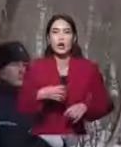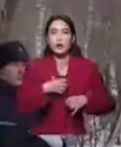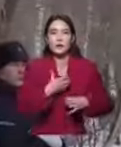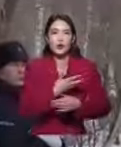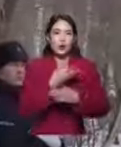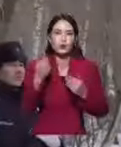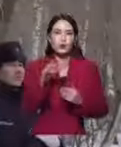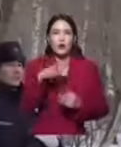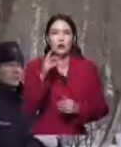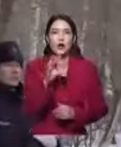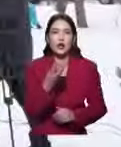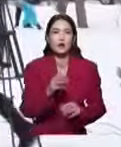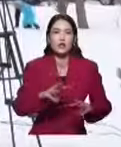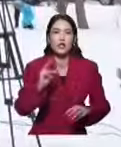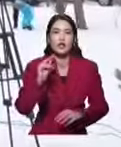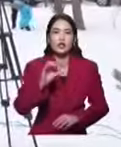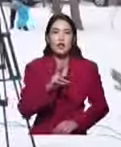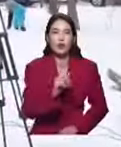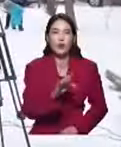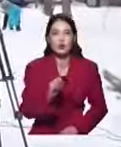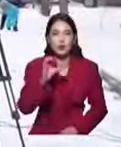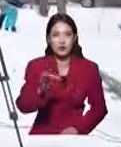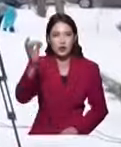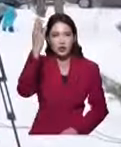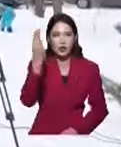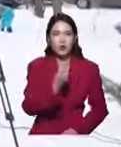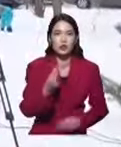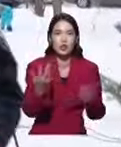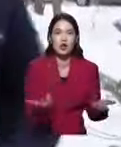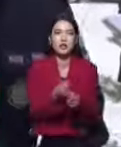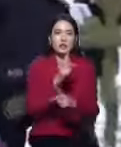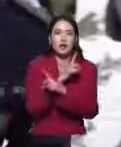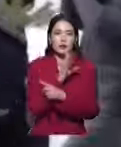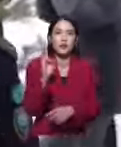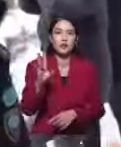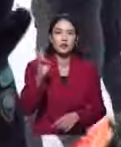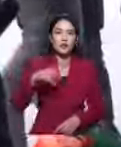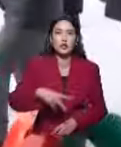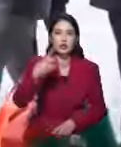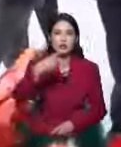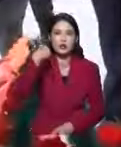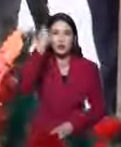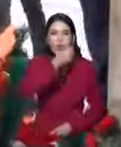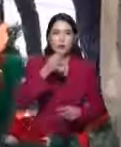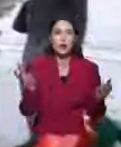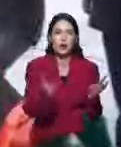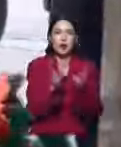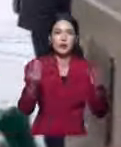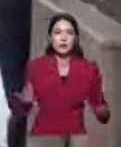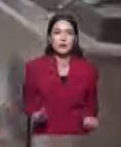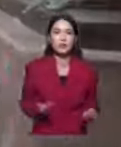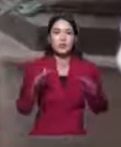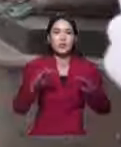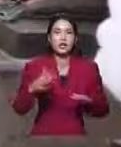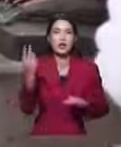отметил вице-министр по ЧС Бауржан Сыздыков. Напомню, столичный спасатель погиб в ноябре 2022 года при пожаре в жилом